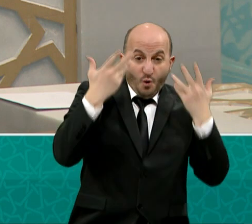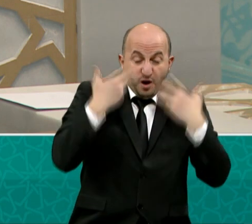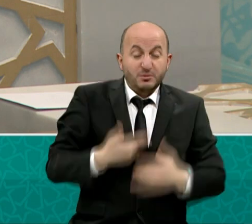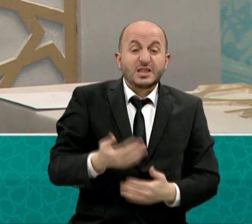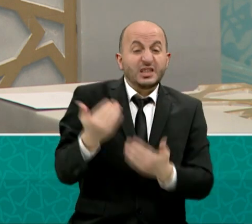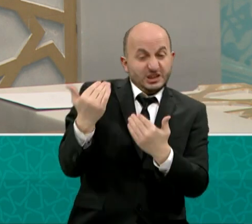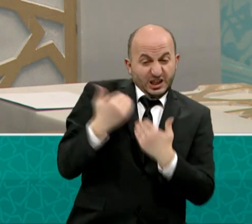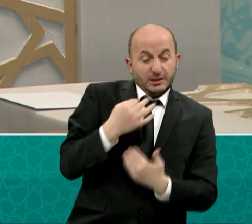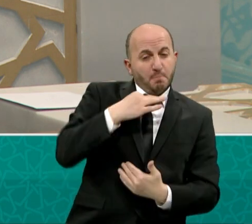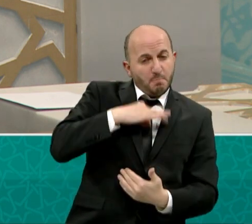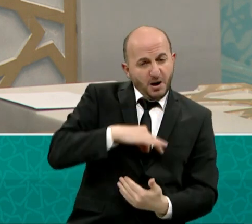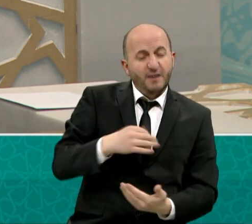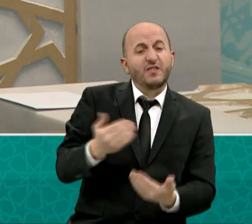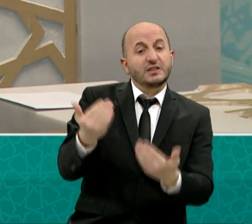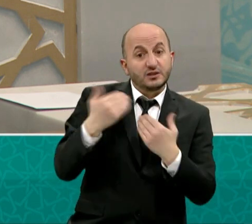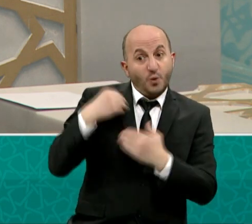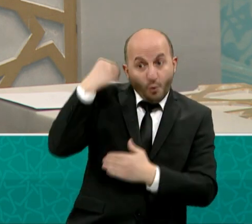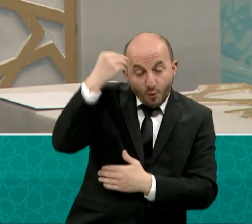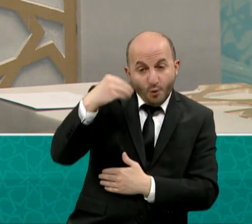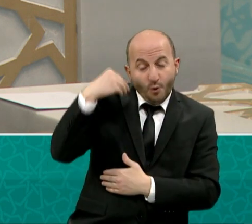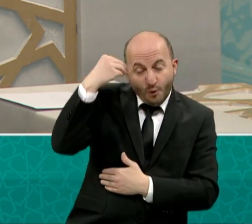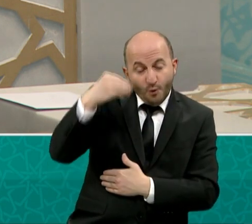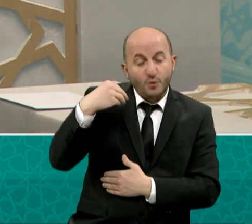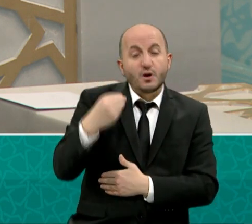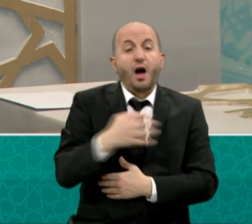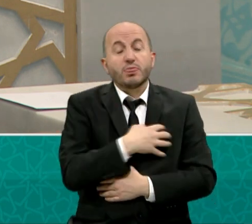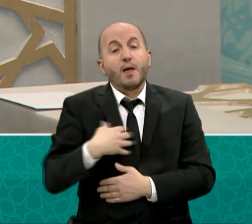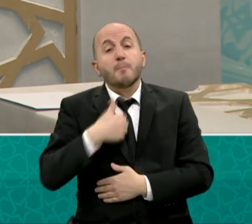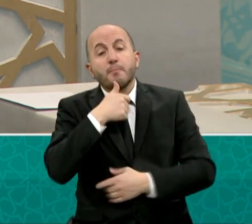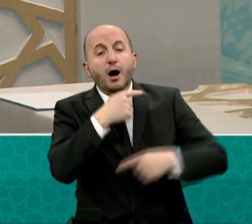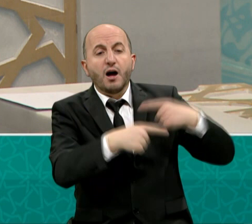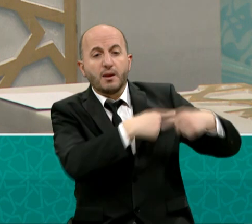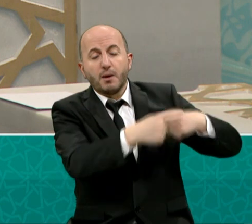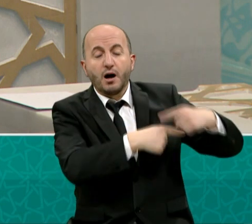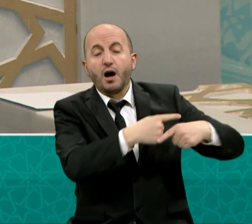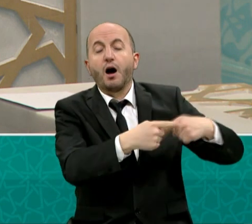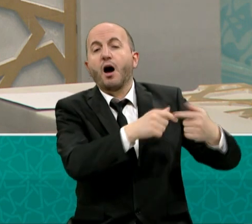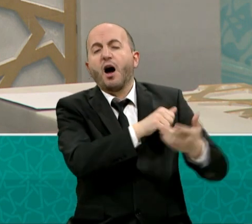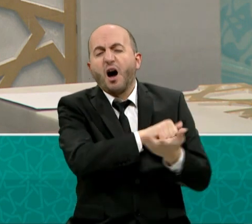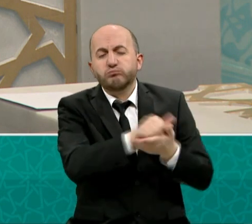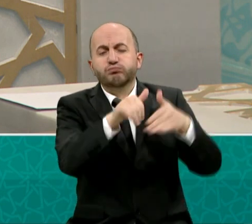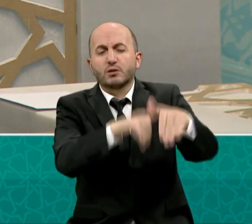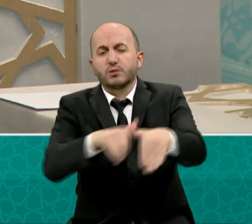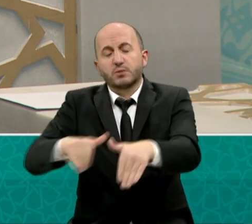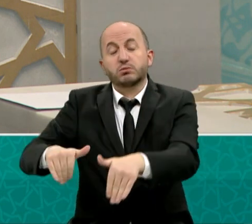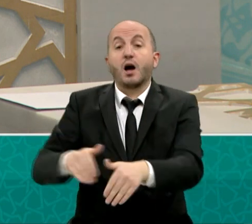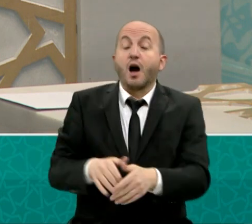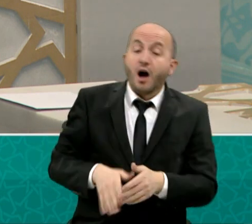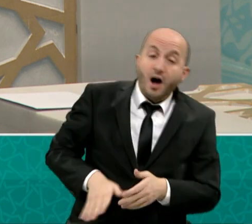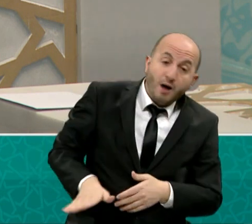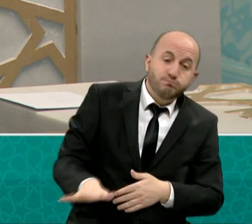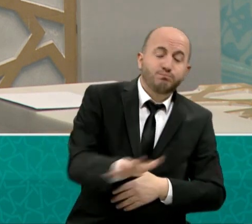emeği bulunan üstadlarımıza, hocalarımıza, anne baba, akrabayı talukat, kabir aleminde her kim